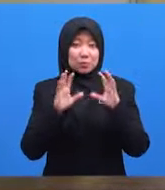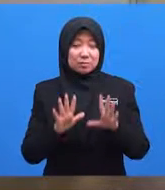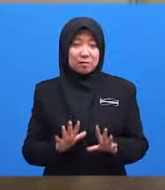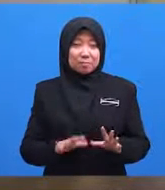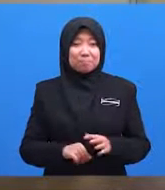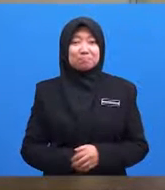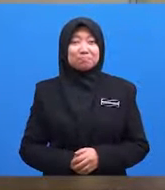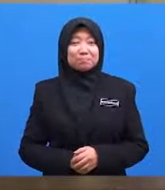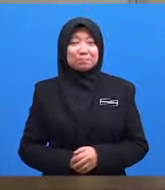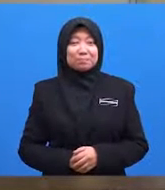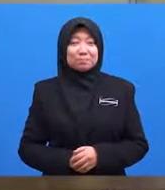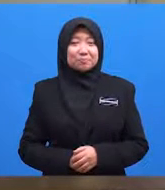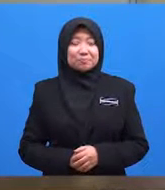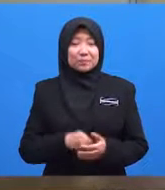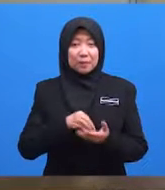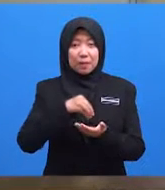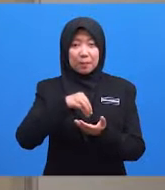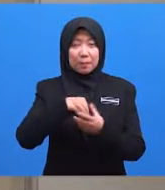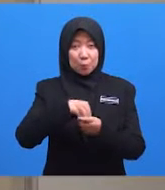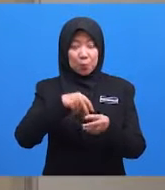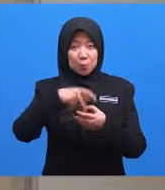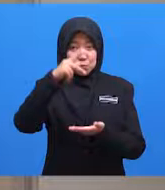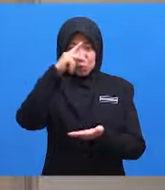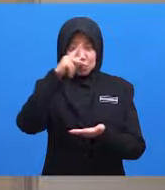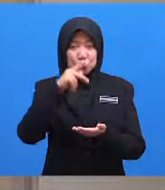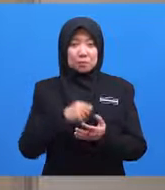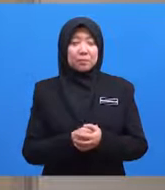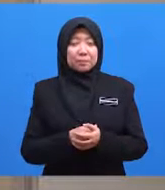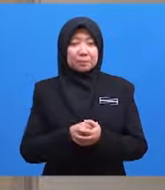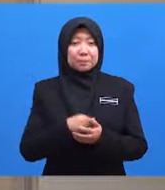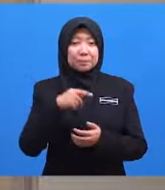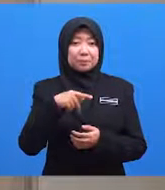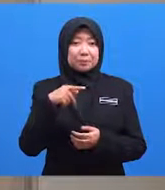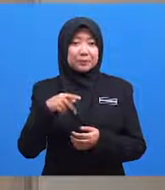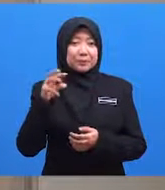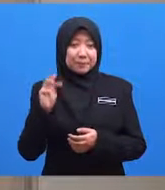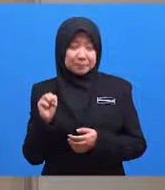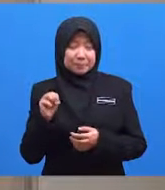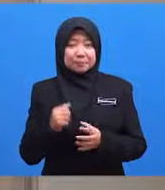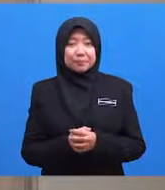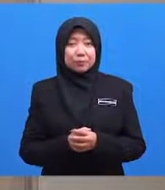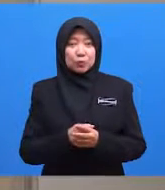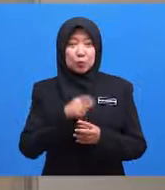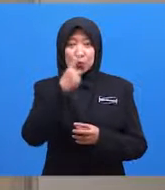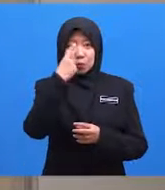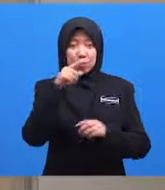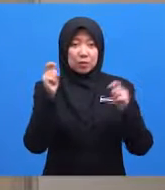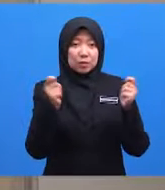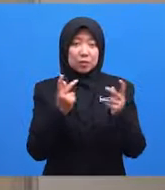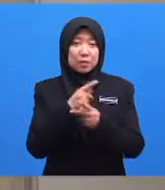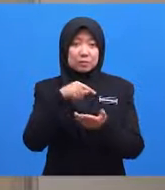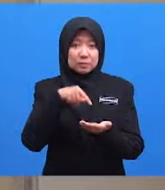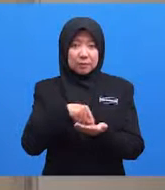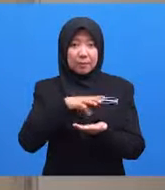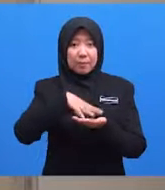Khas Vokasional Shah Alam dalam kursus penyediaan makanan. Pada episod kali ini, kita